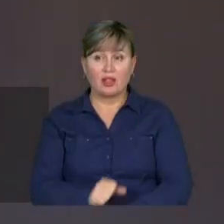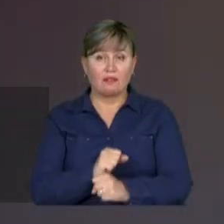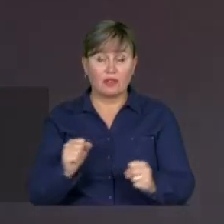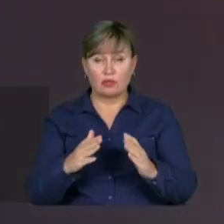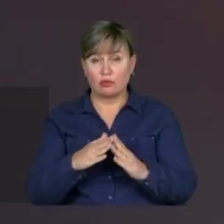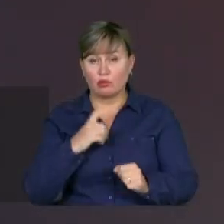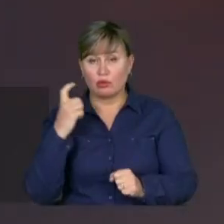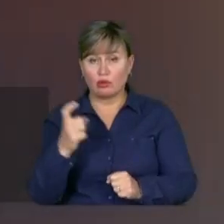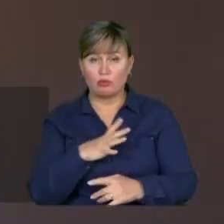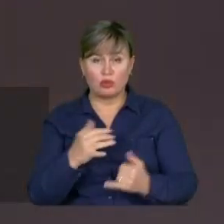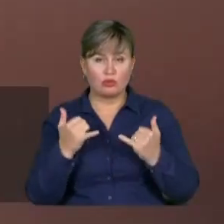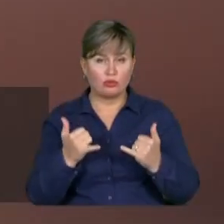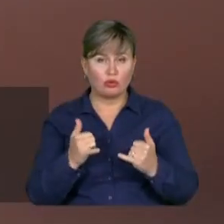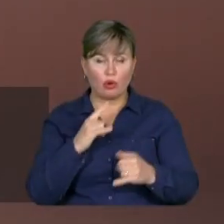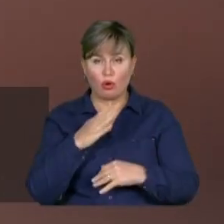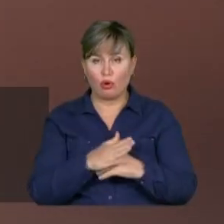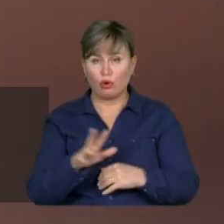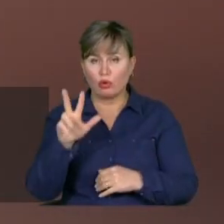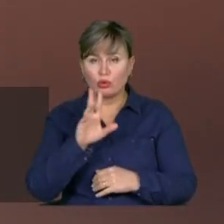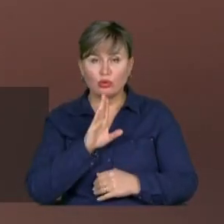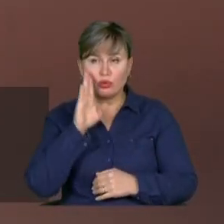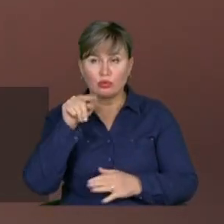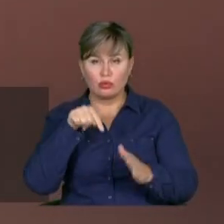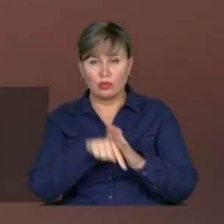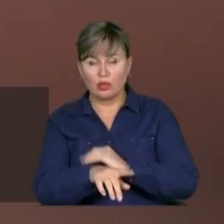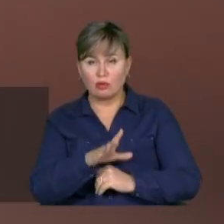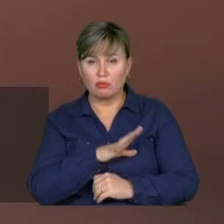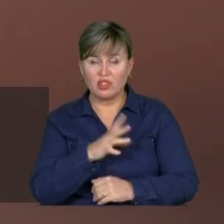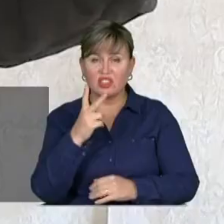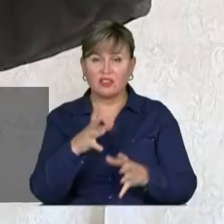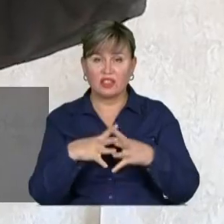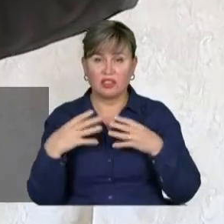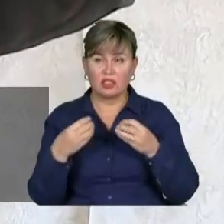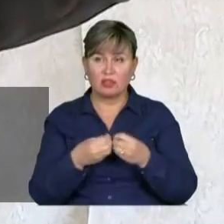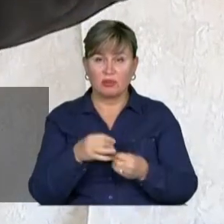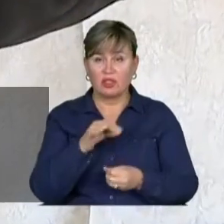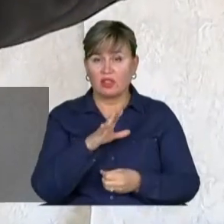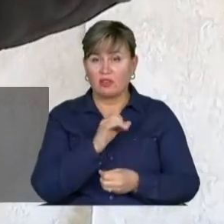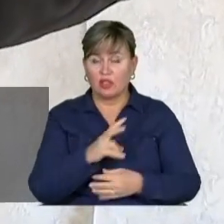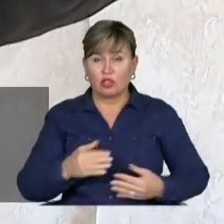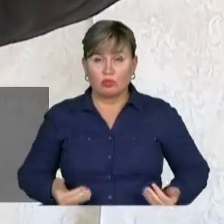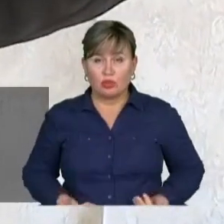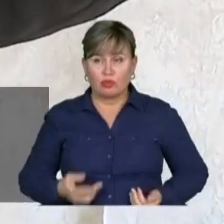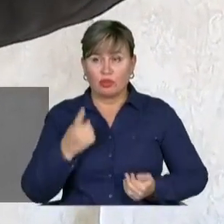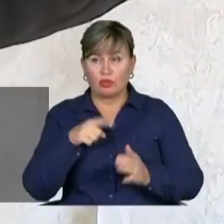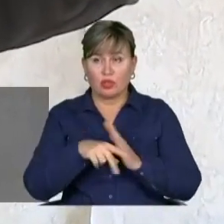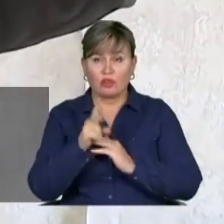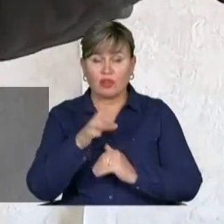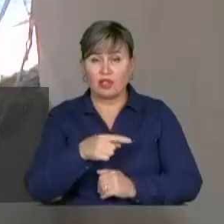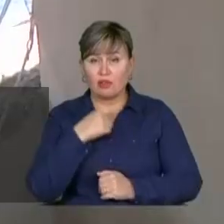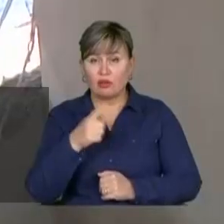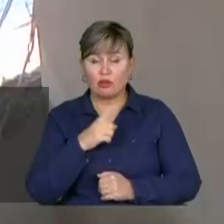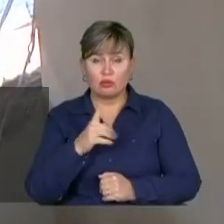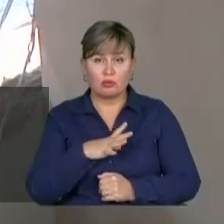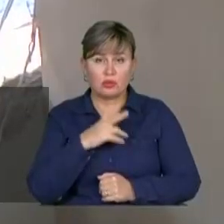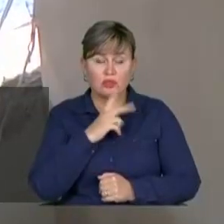доме прогремел сегодня около 3 часов утра. Под завалами оказались сразу две семьи. Иван Кириков, проживающий в одной из квартир, говорит, что пережил